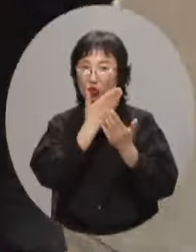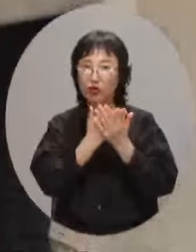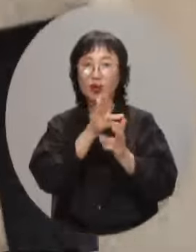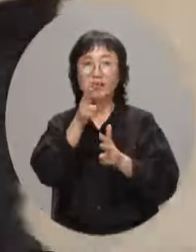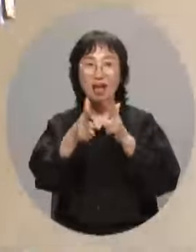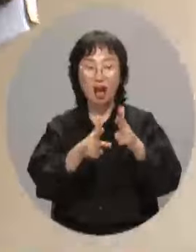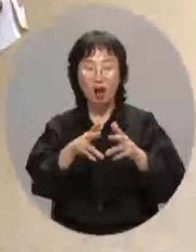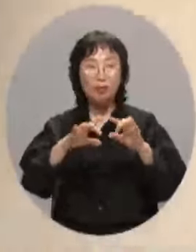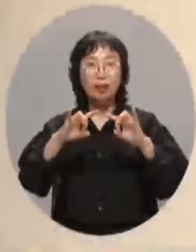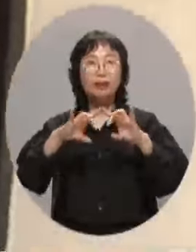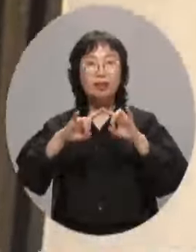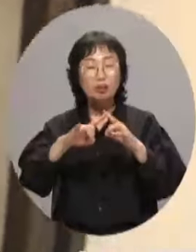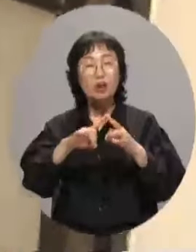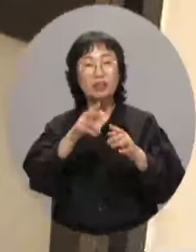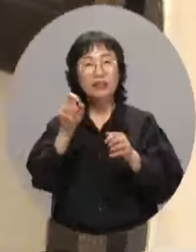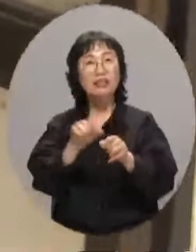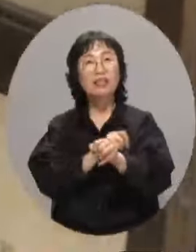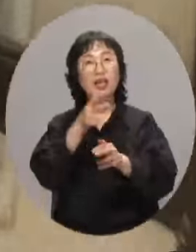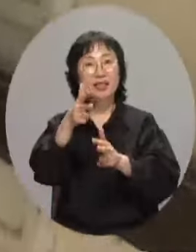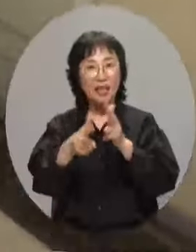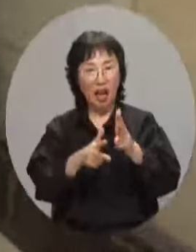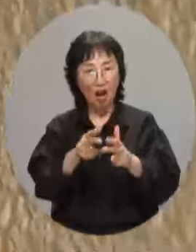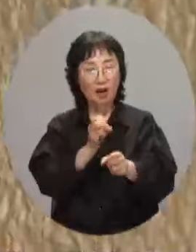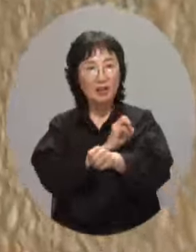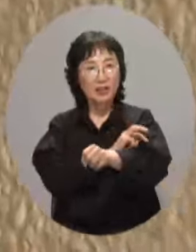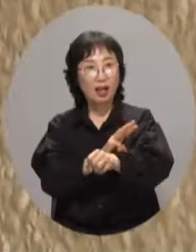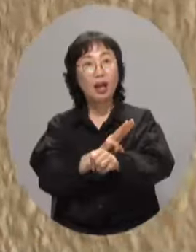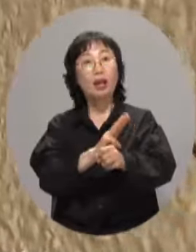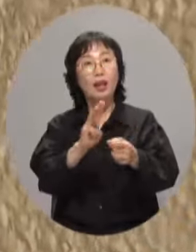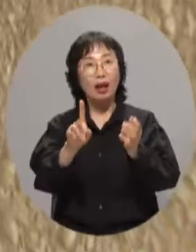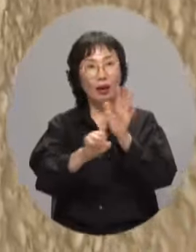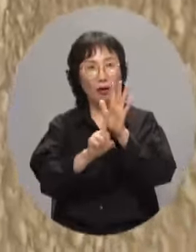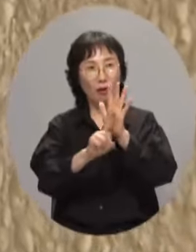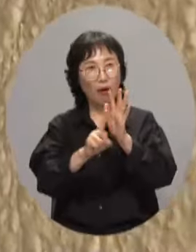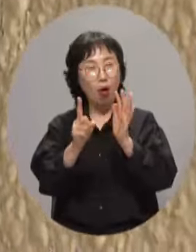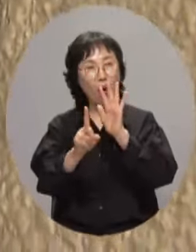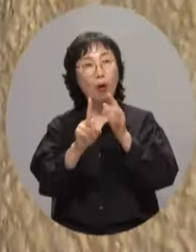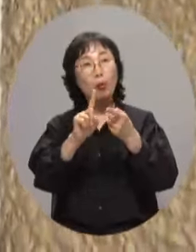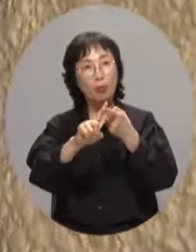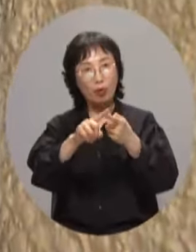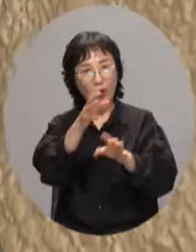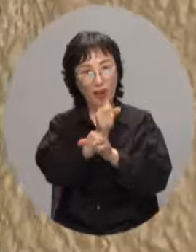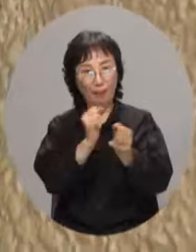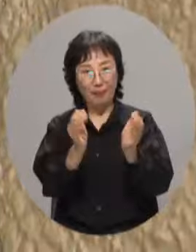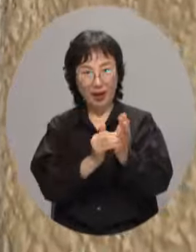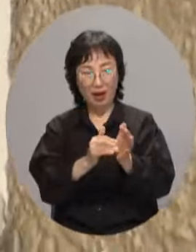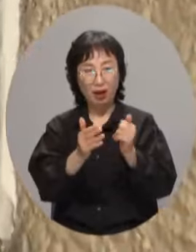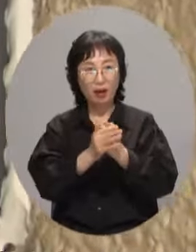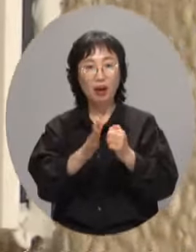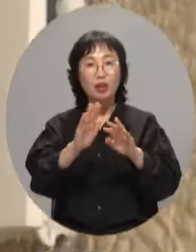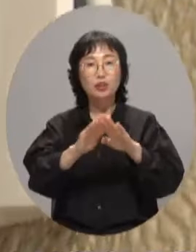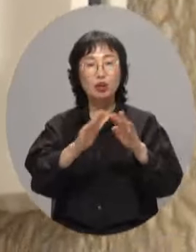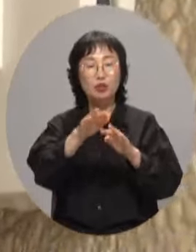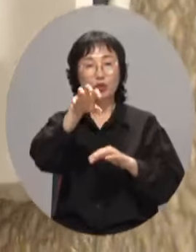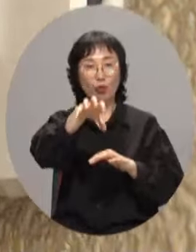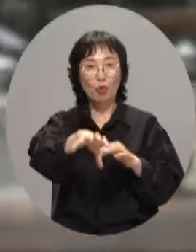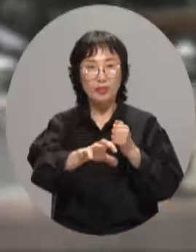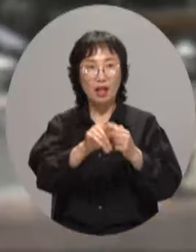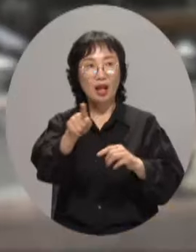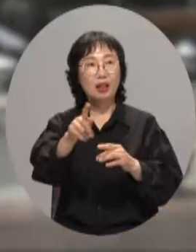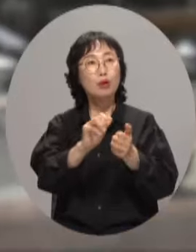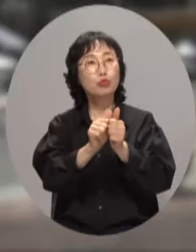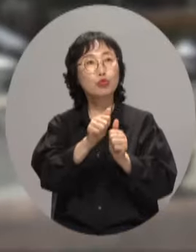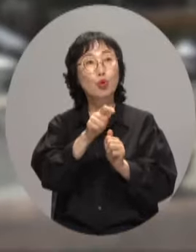2차전지 특화단지 홍보와 새만금 3개의 잼버리 홍보 계약을 맺은 것으로 확인됐습니다. 이번엔 전주에 위치한 한